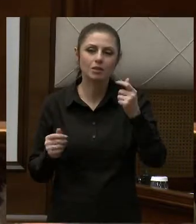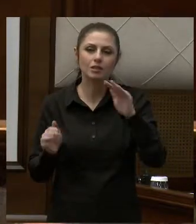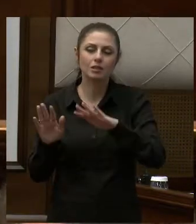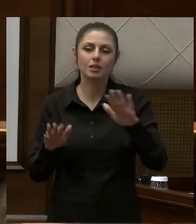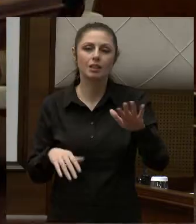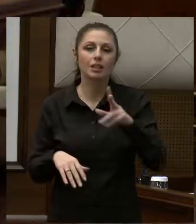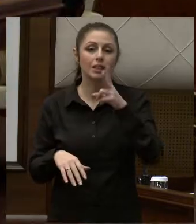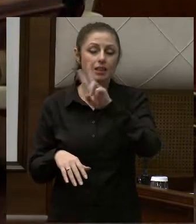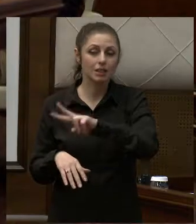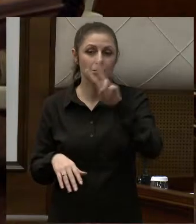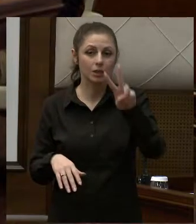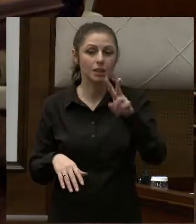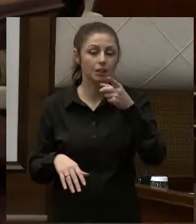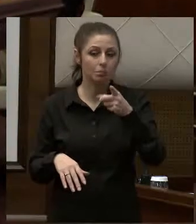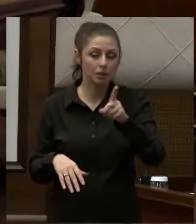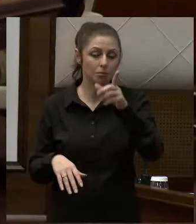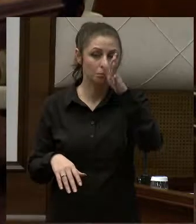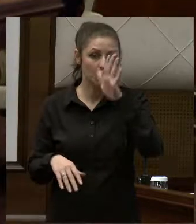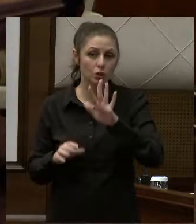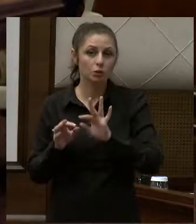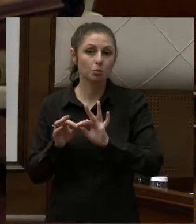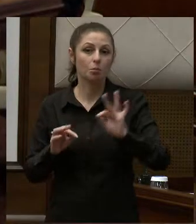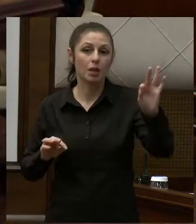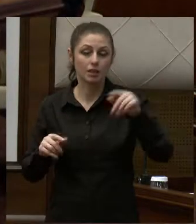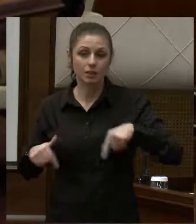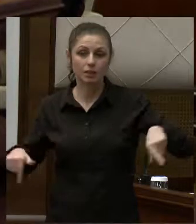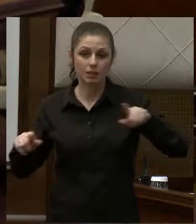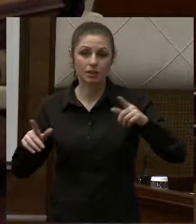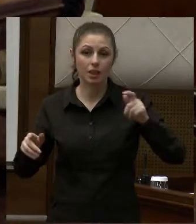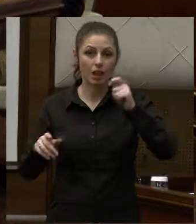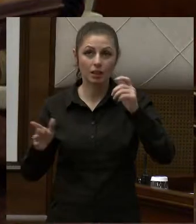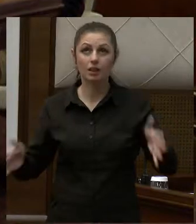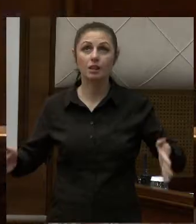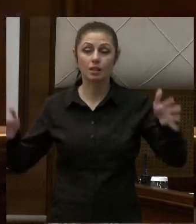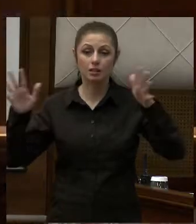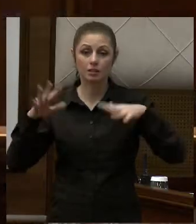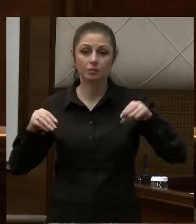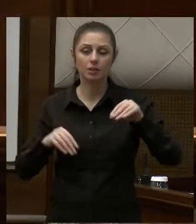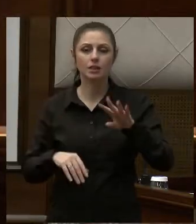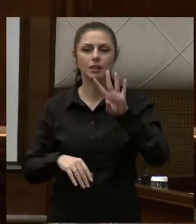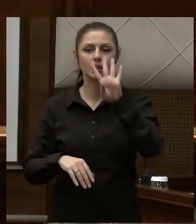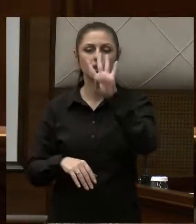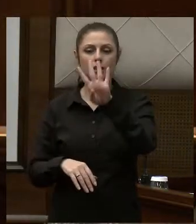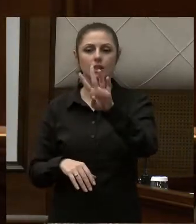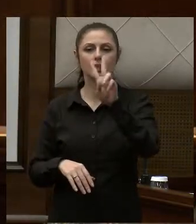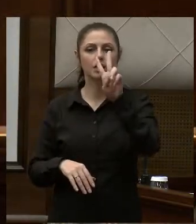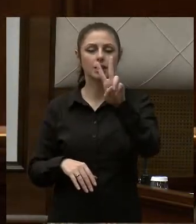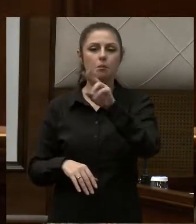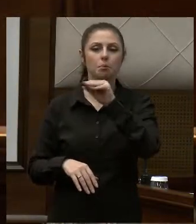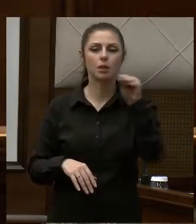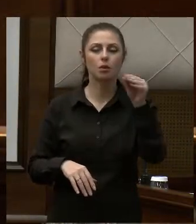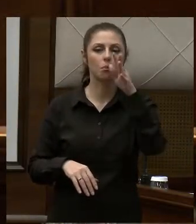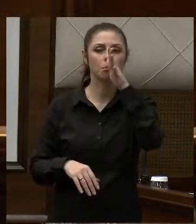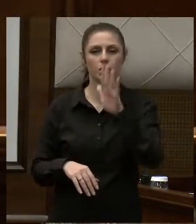22.500 metrekare yeri binanın anahtar teslimi maliyeti 42 milyon 500 bin